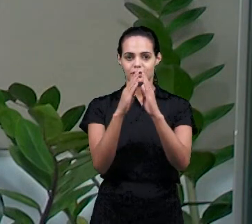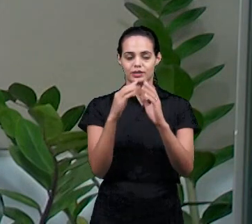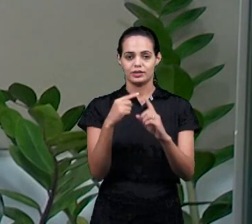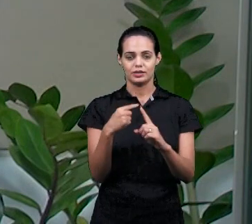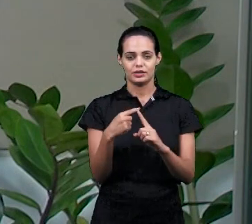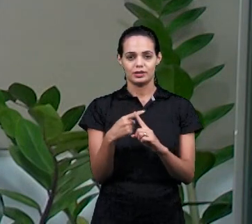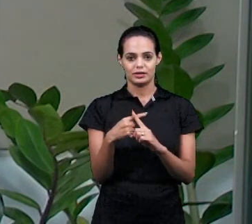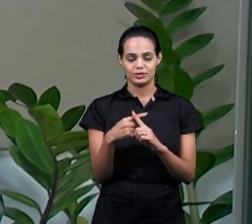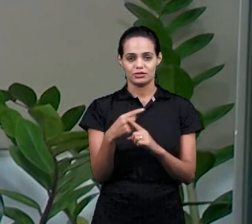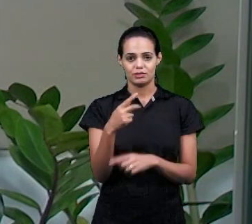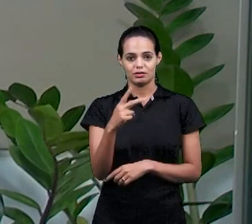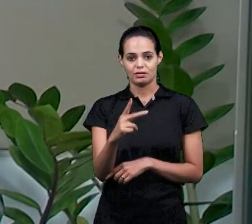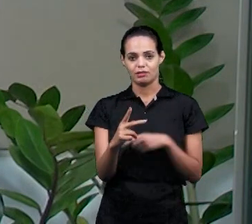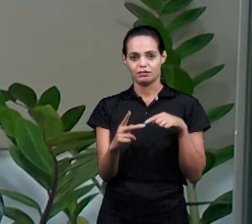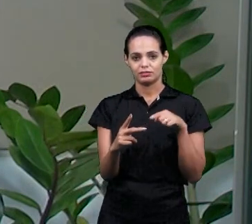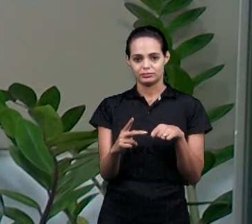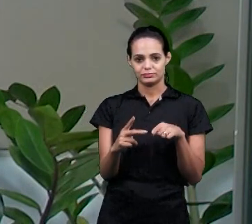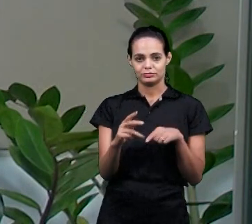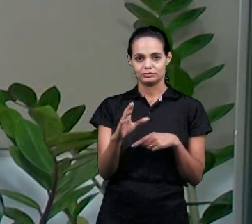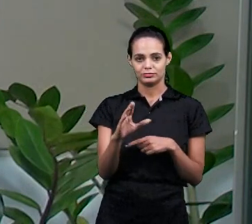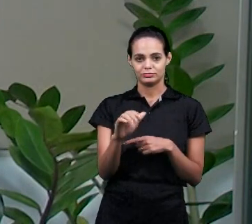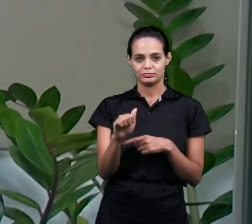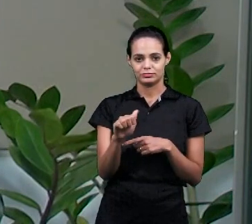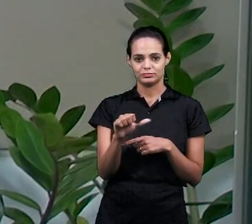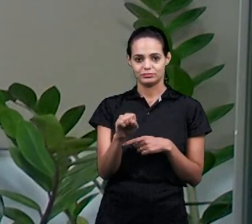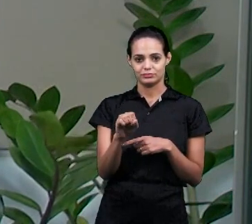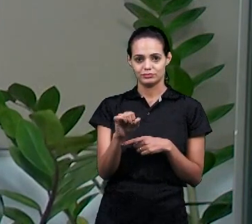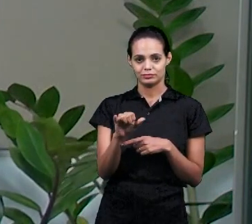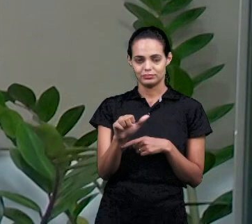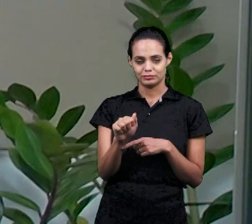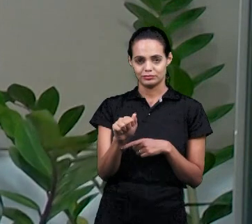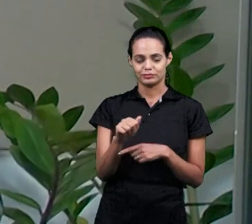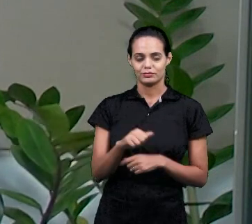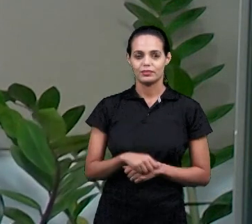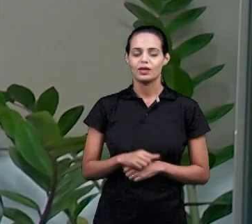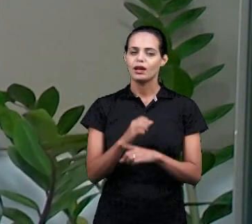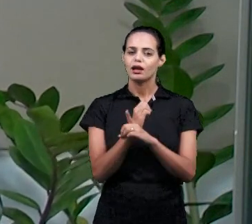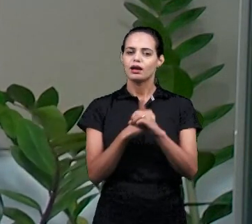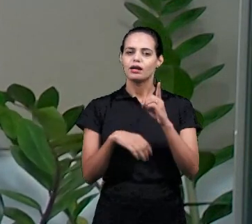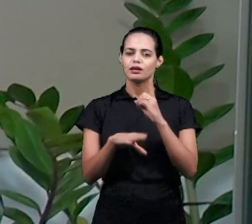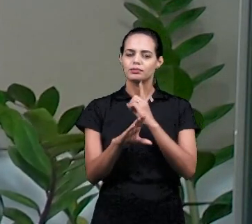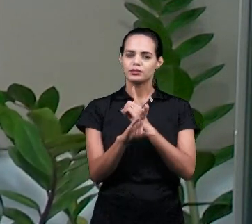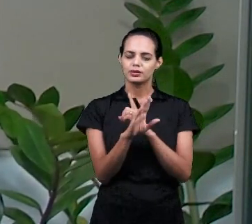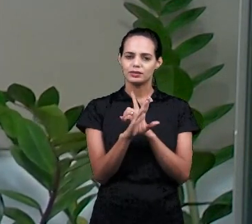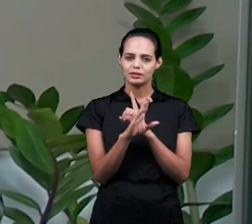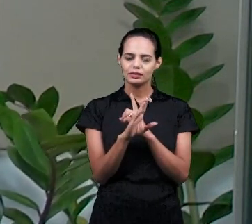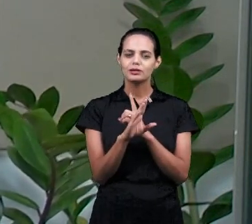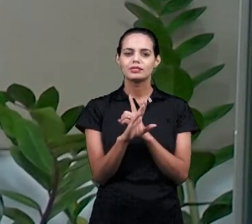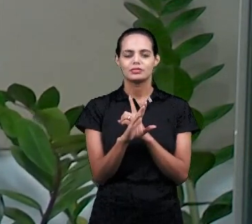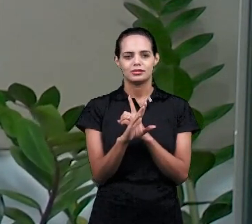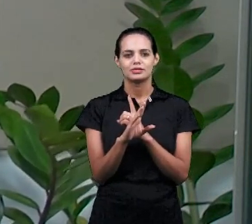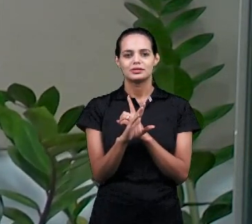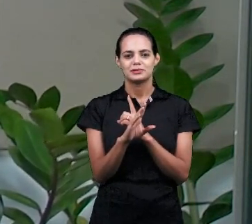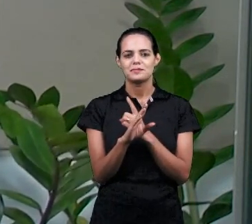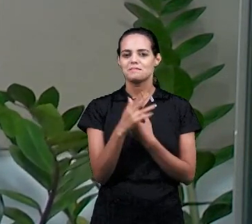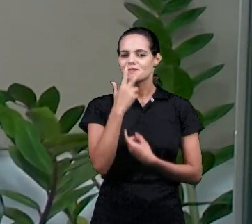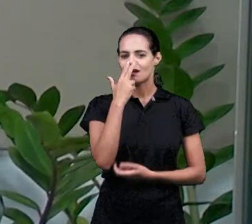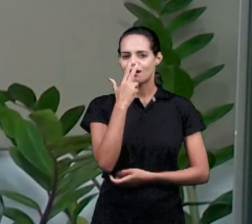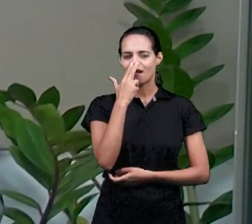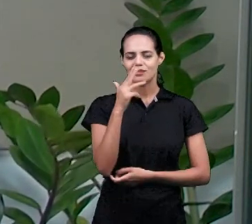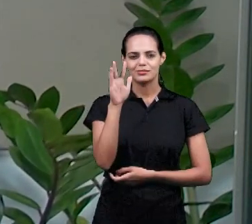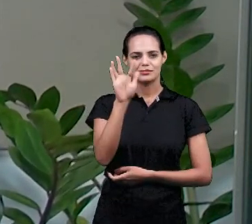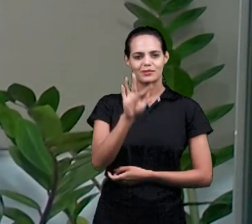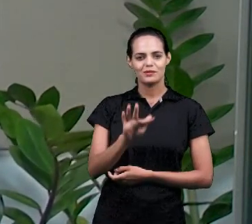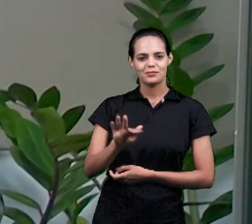qu'elle aime, et la fait référence à l'école biblique dominicale comme un